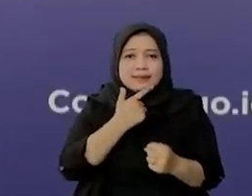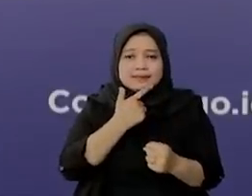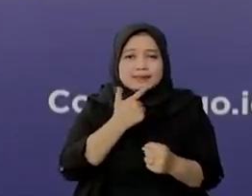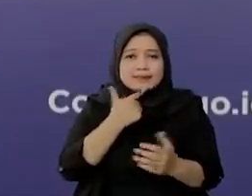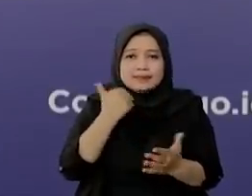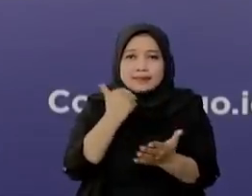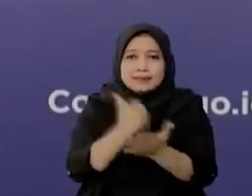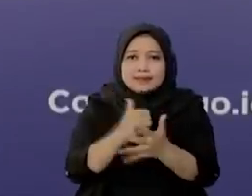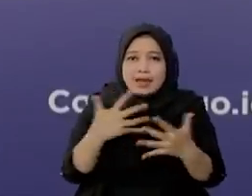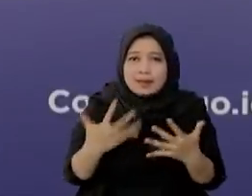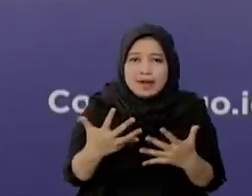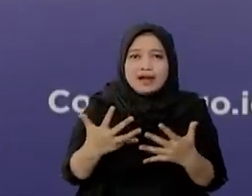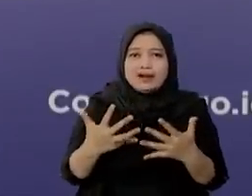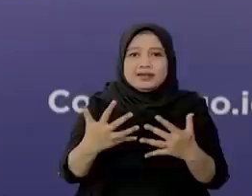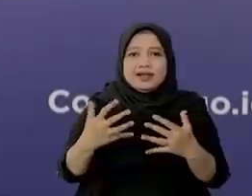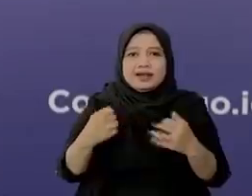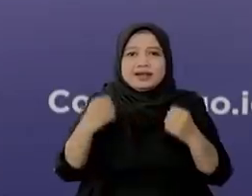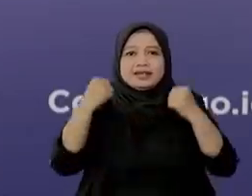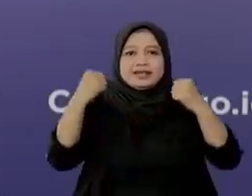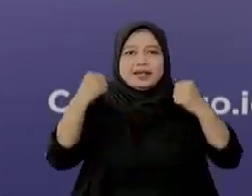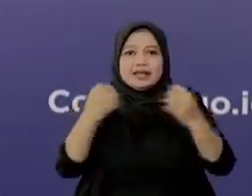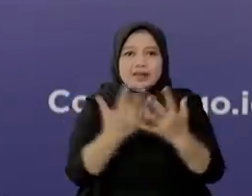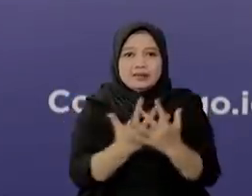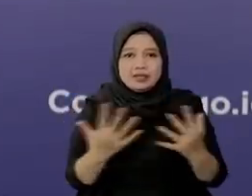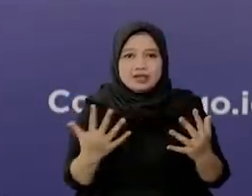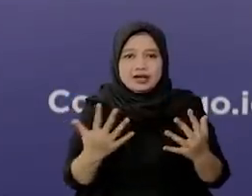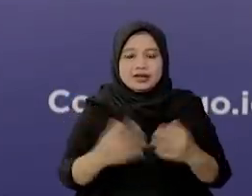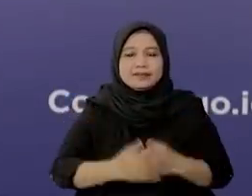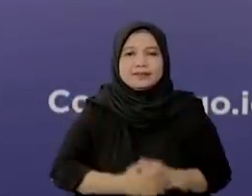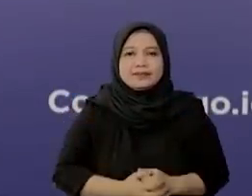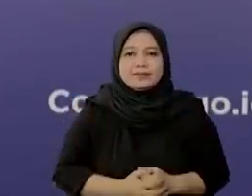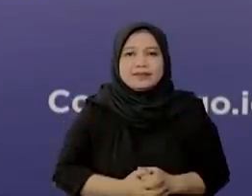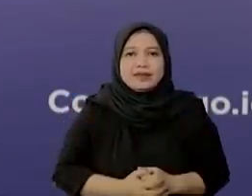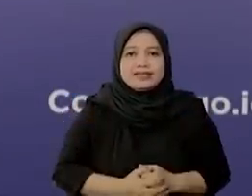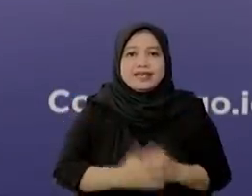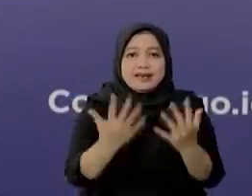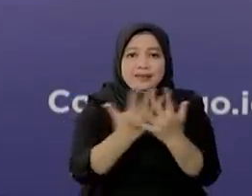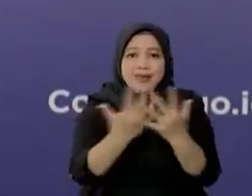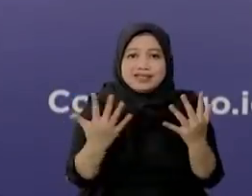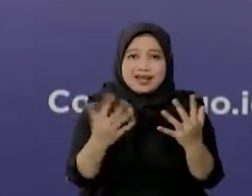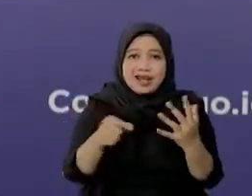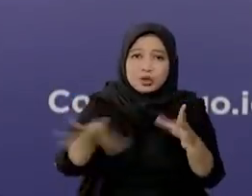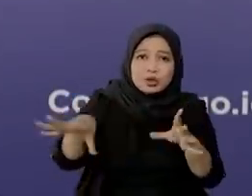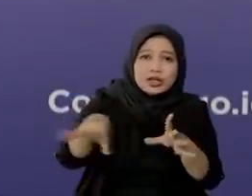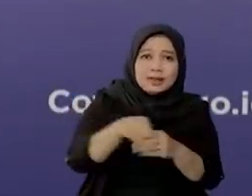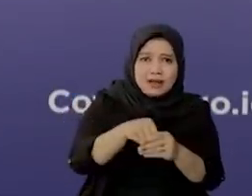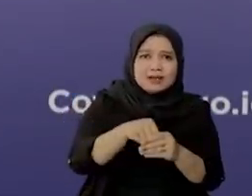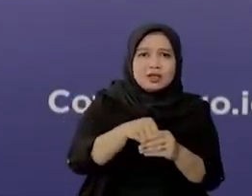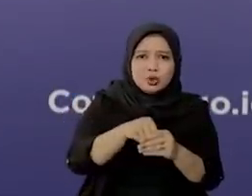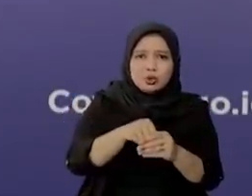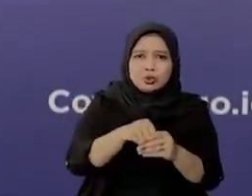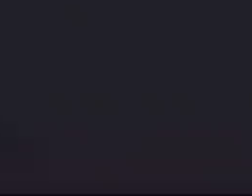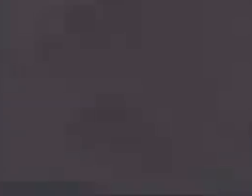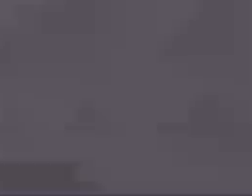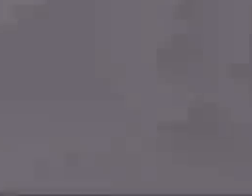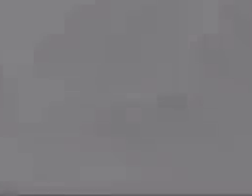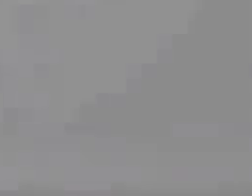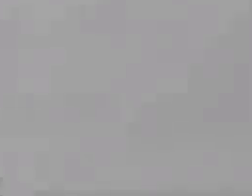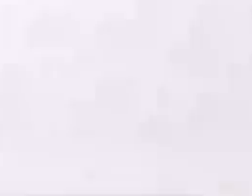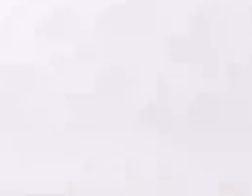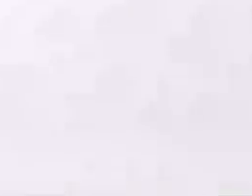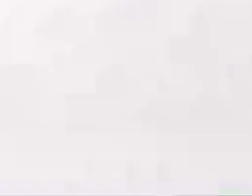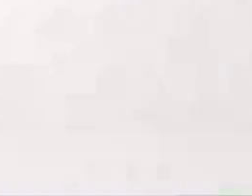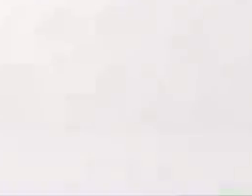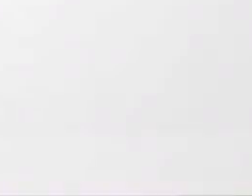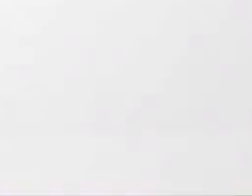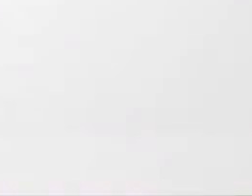masyarakat peran serta masyarakat menjadi faktor penentu di dalam pengendalian ini